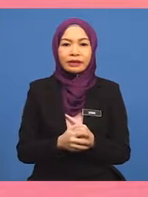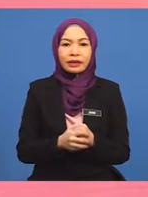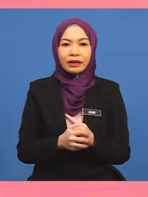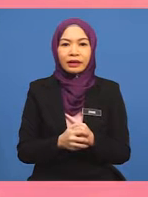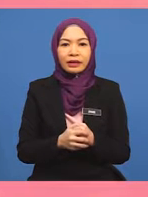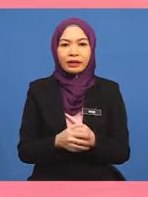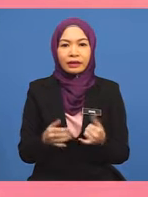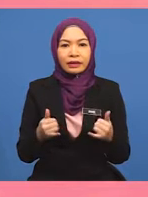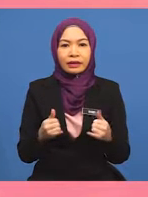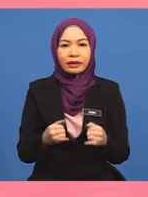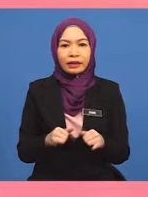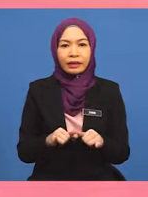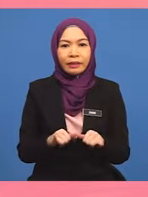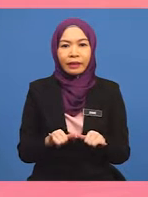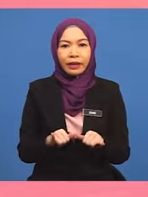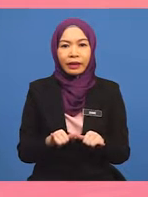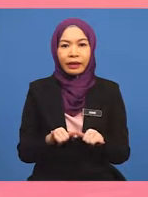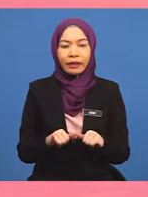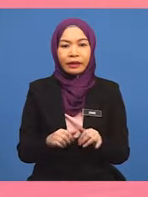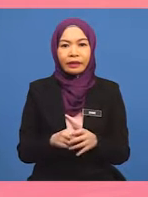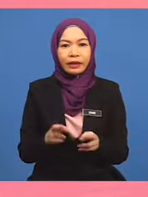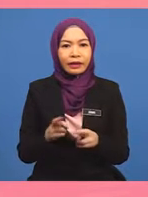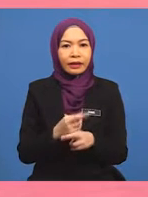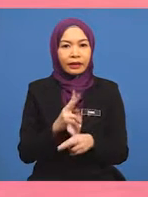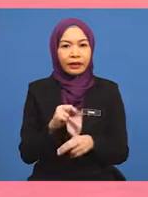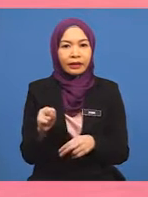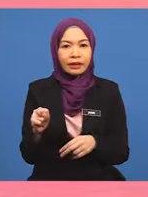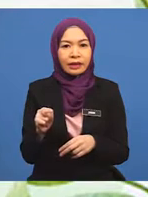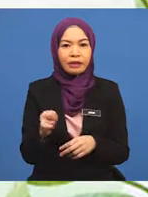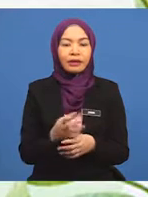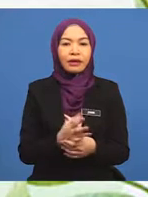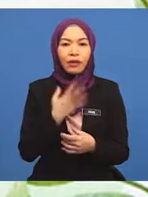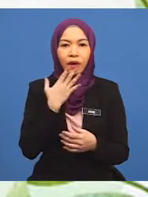nilai, bentuk, warna.